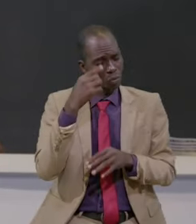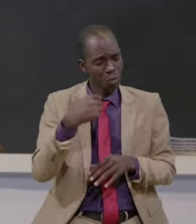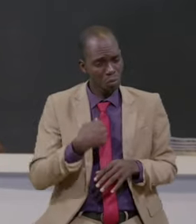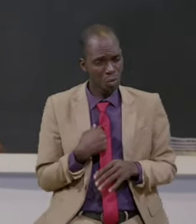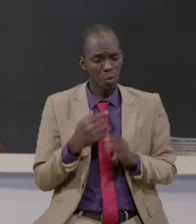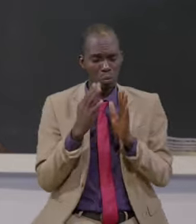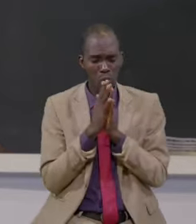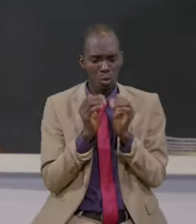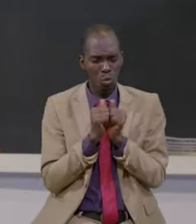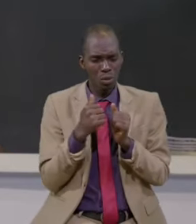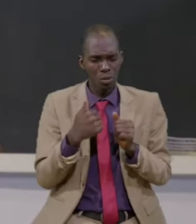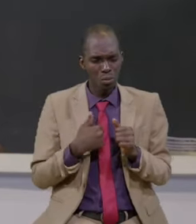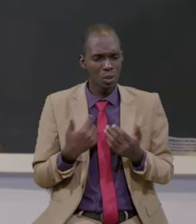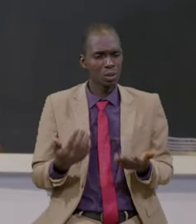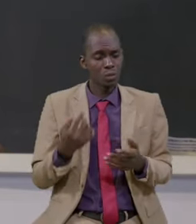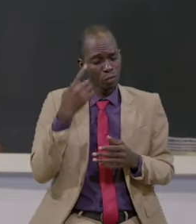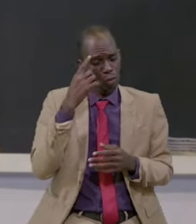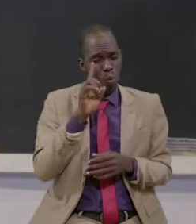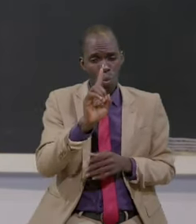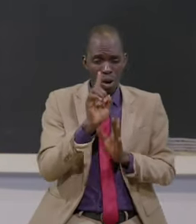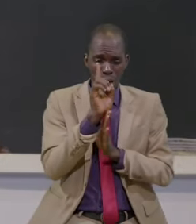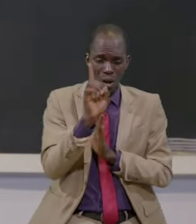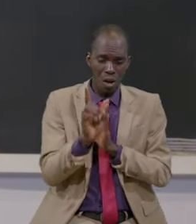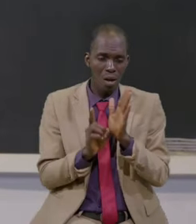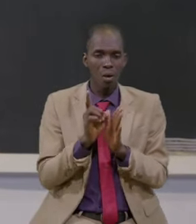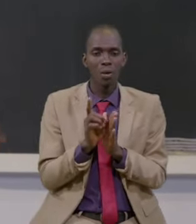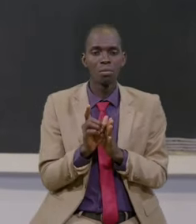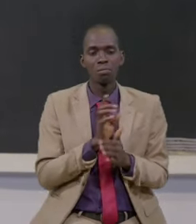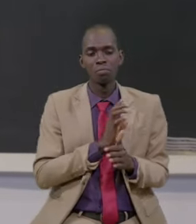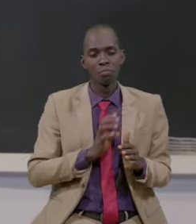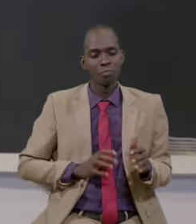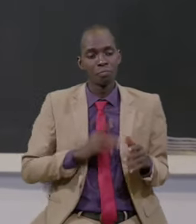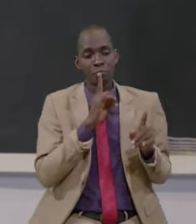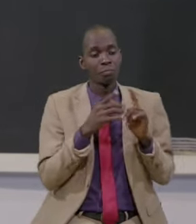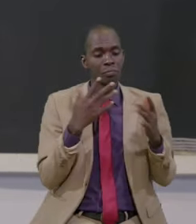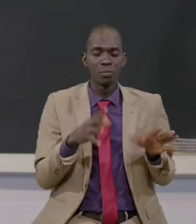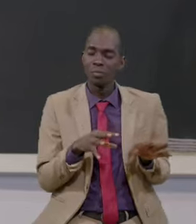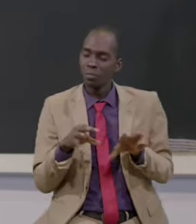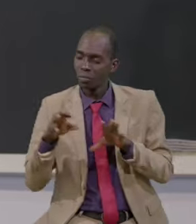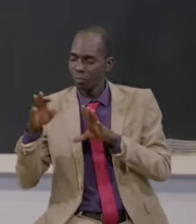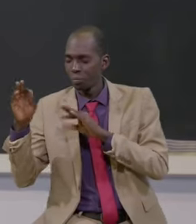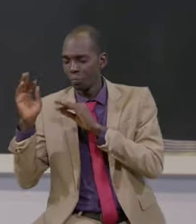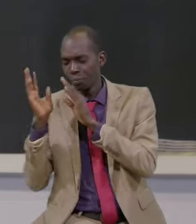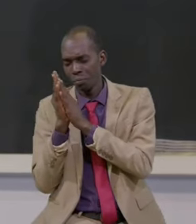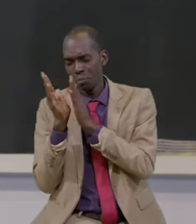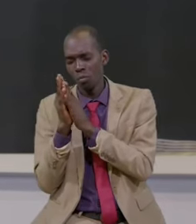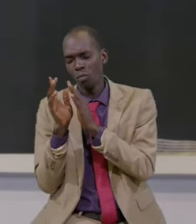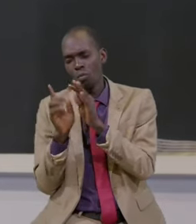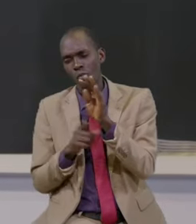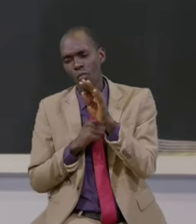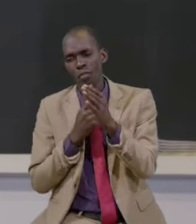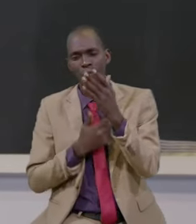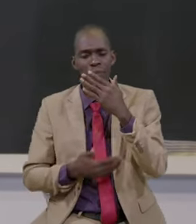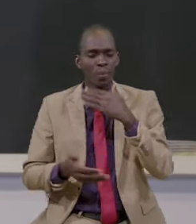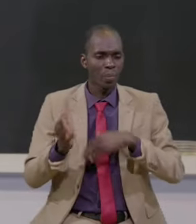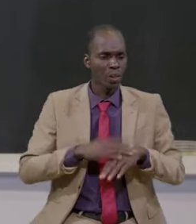Une heure seulement, il est reparti, et il revient, et il voit, les voit dormir. Les âmes